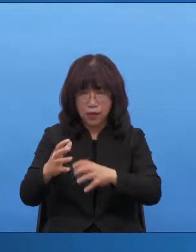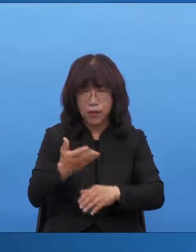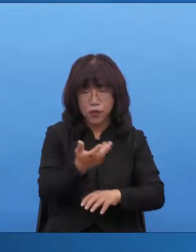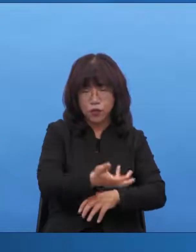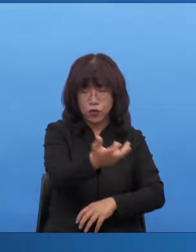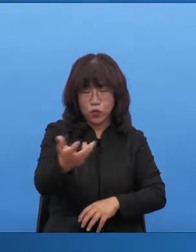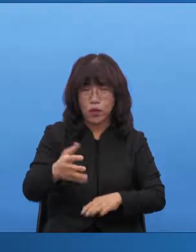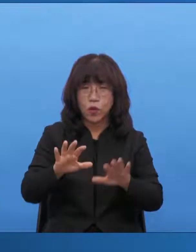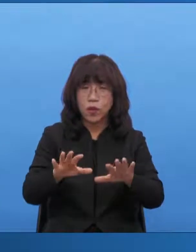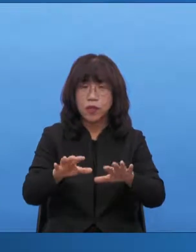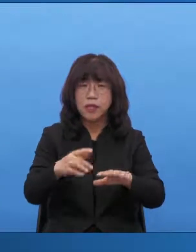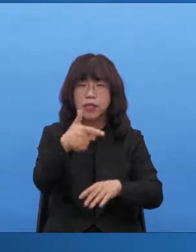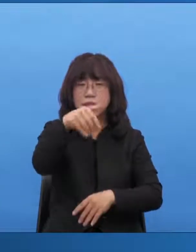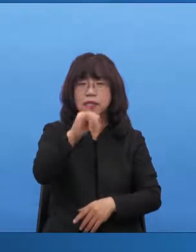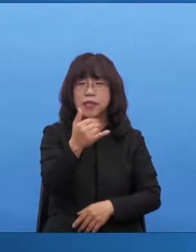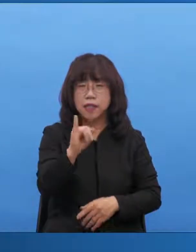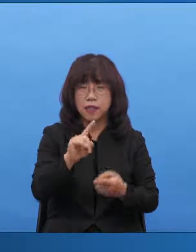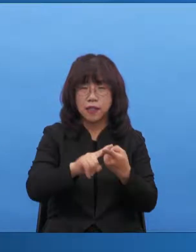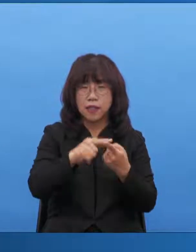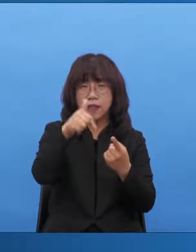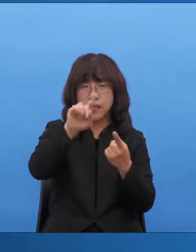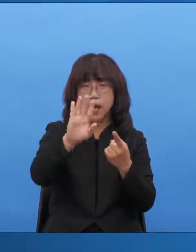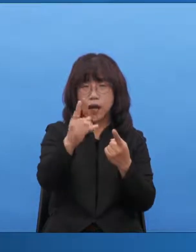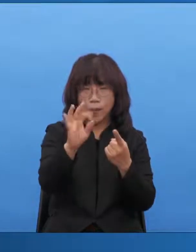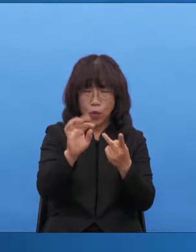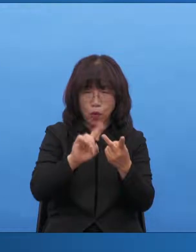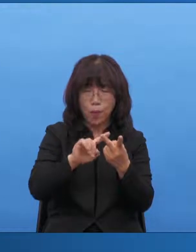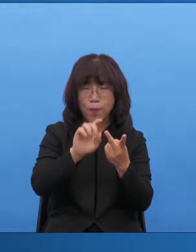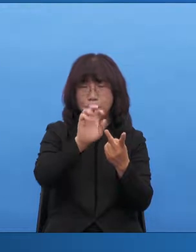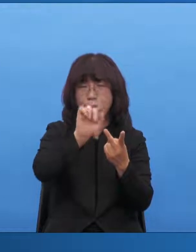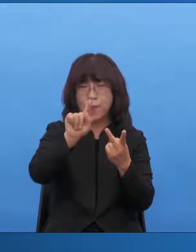기니, 가봉, 말라위, 리비아 소식을 전합니다.